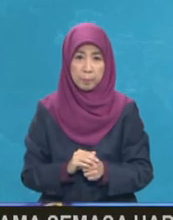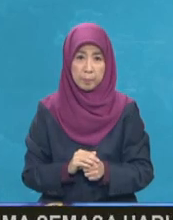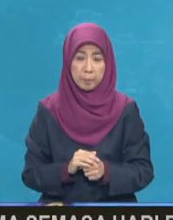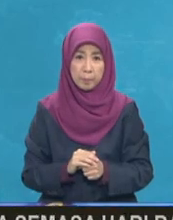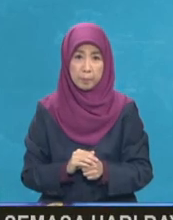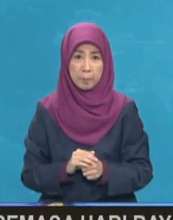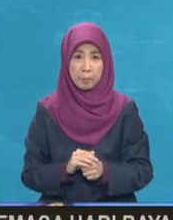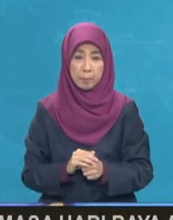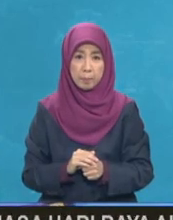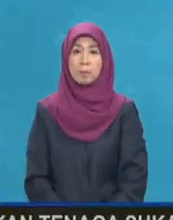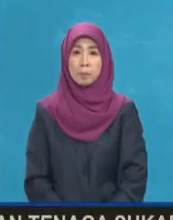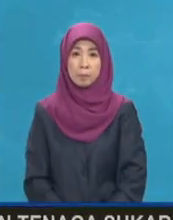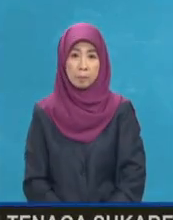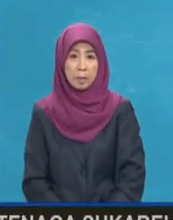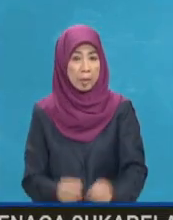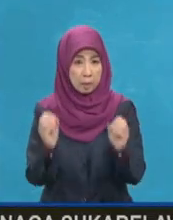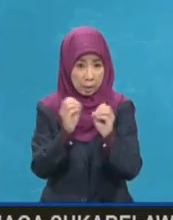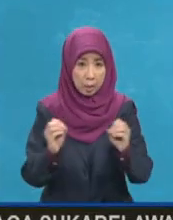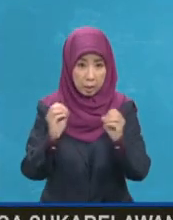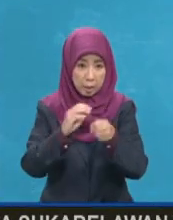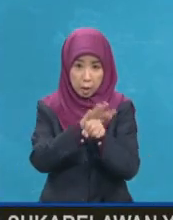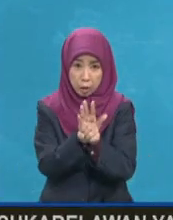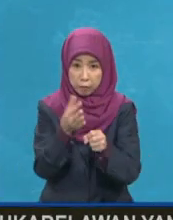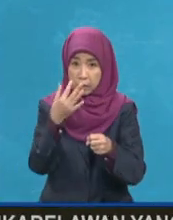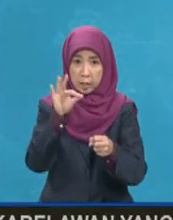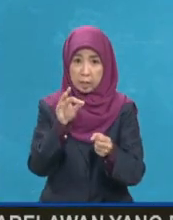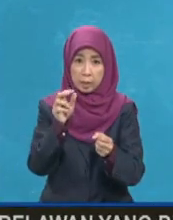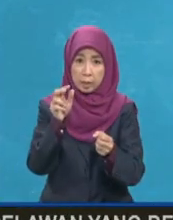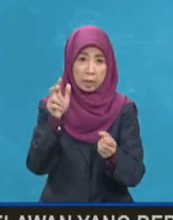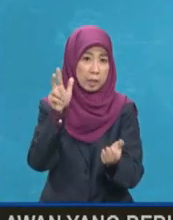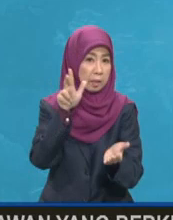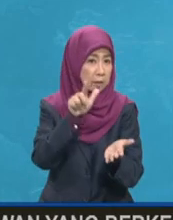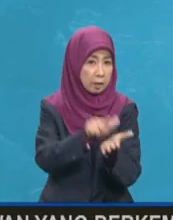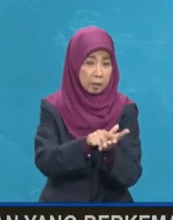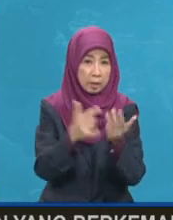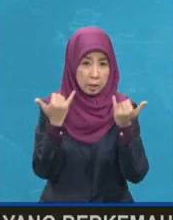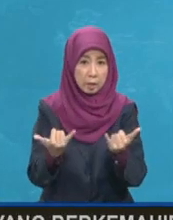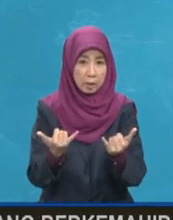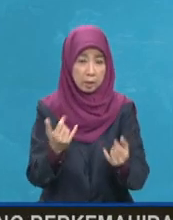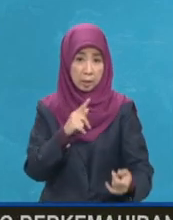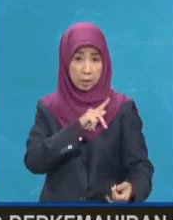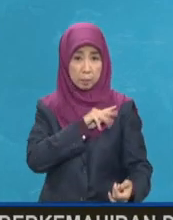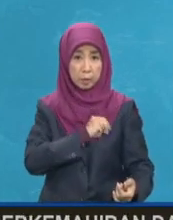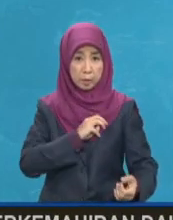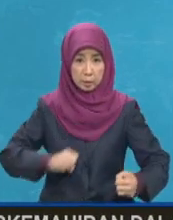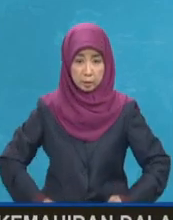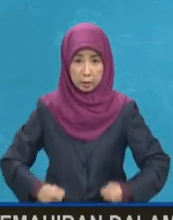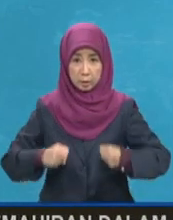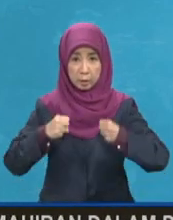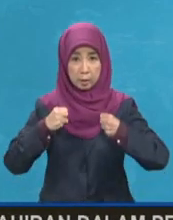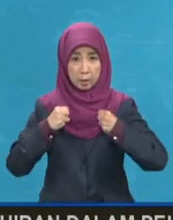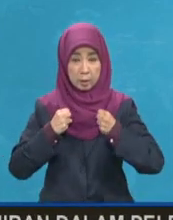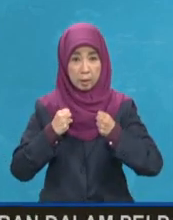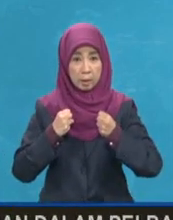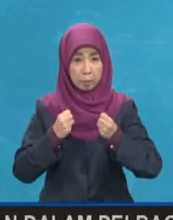wujud Hai Ciracas jangkitan baru dicatatkan hari ini Kementerian Kesehatan dalam siaran